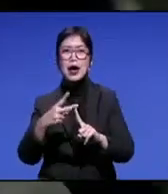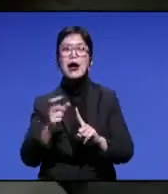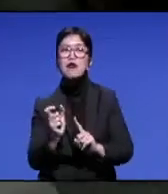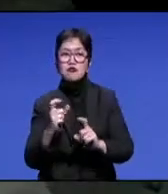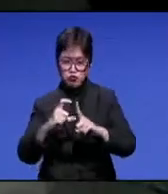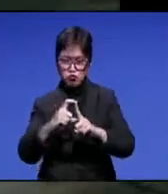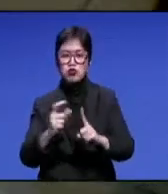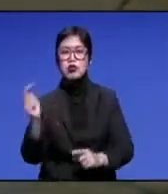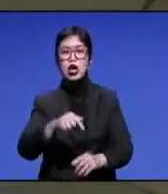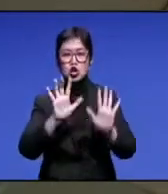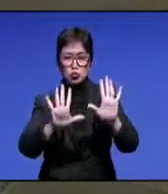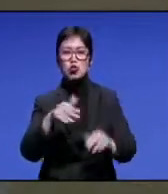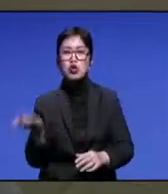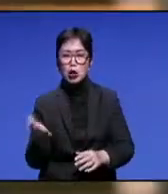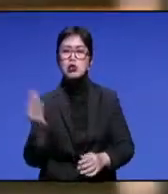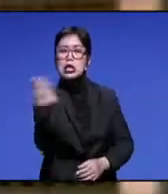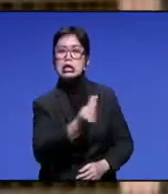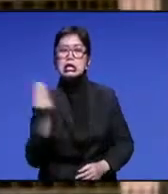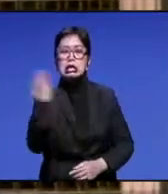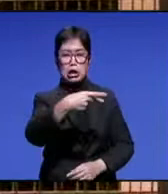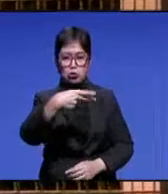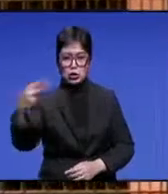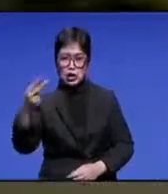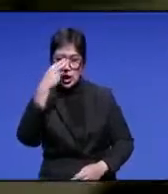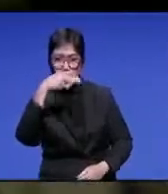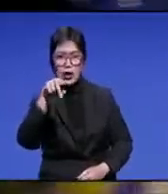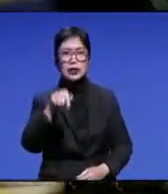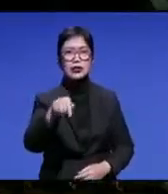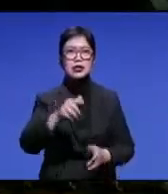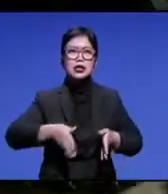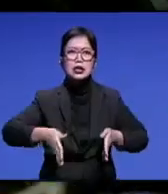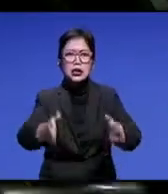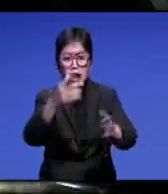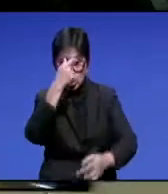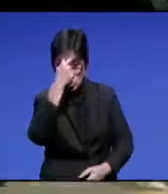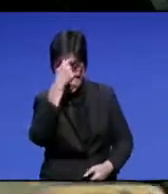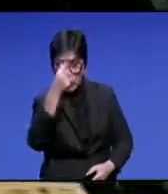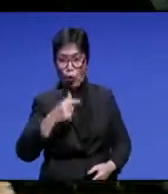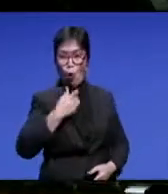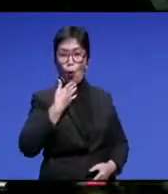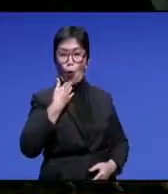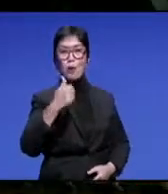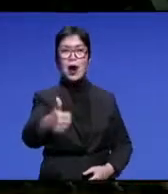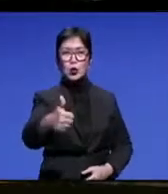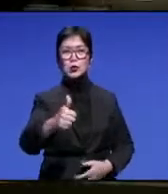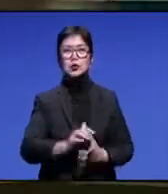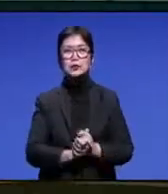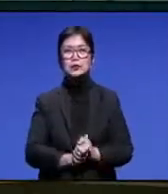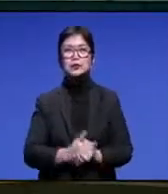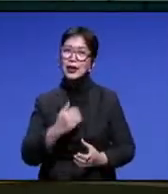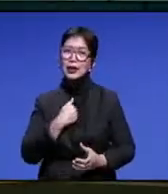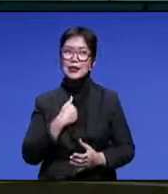10 tahun. Baginya, JPO Sudirman memiliki pesona tersendiri, artistik dan elegan. Kebetulan saya pakai